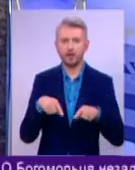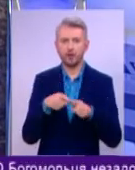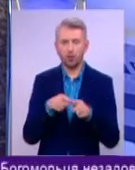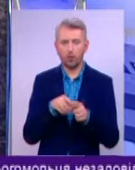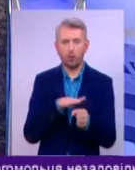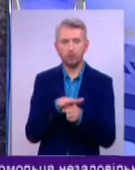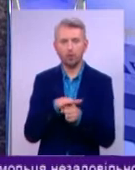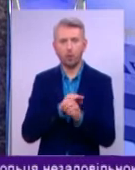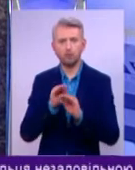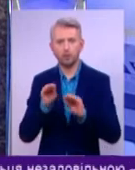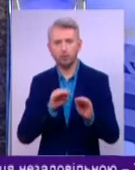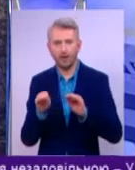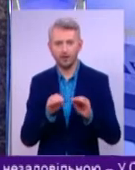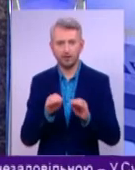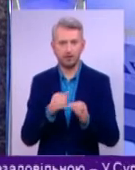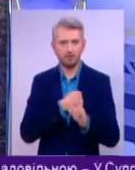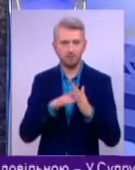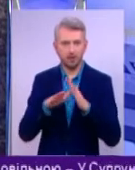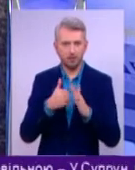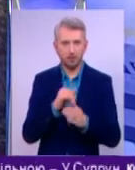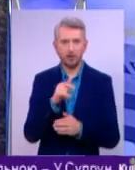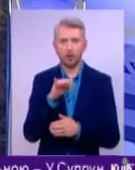та Ігор Слюсаренко, начальник групи по